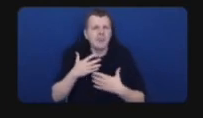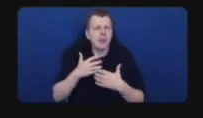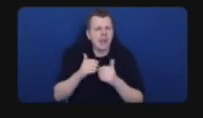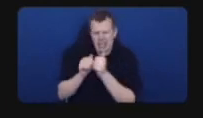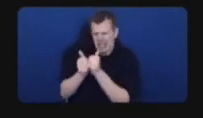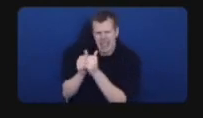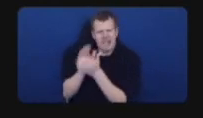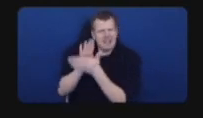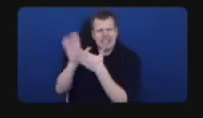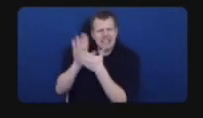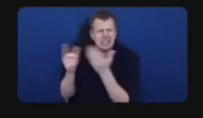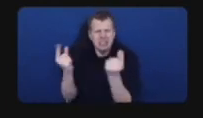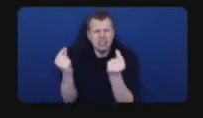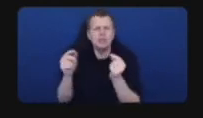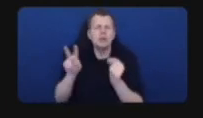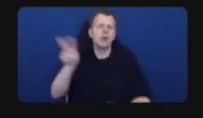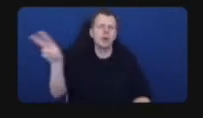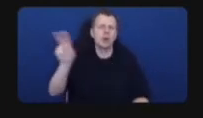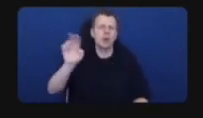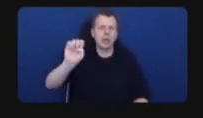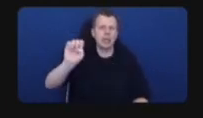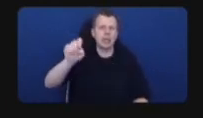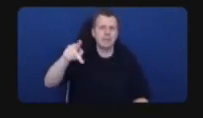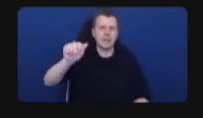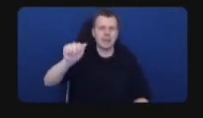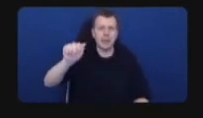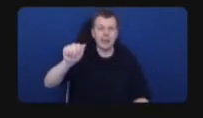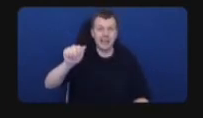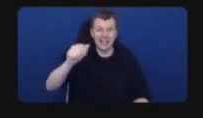适。更多的信息呢，你们可以去